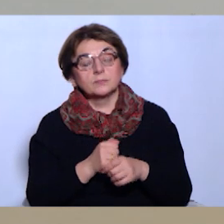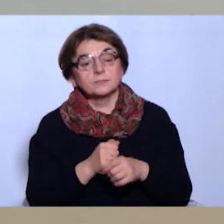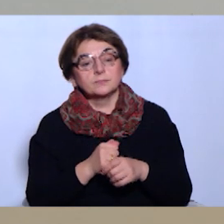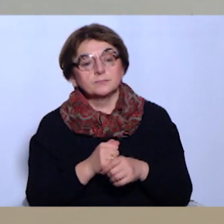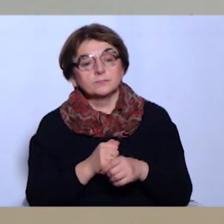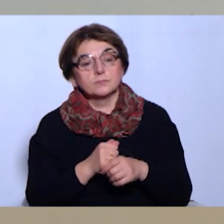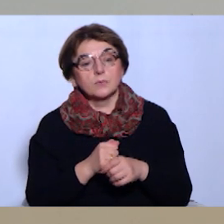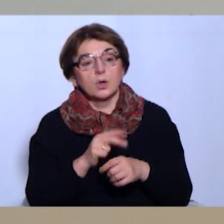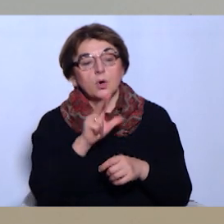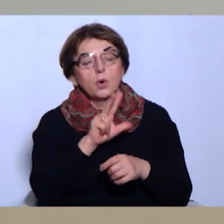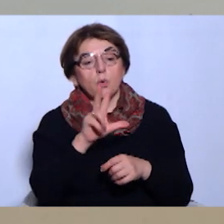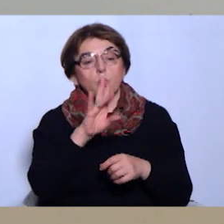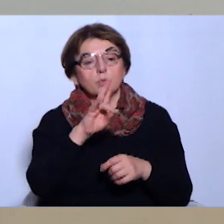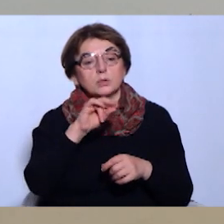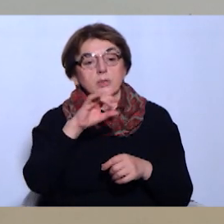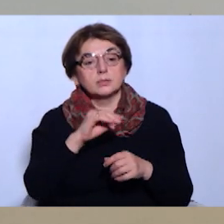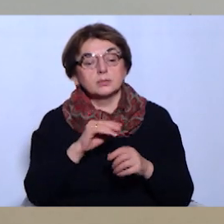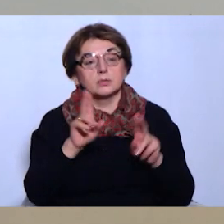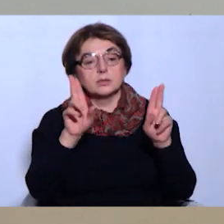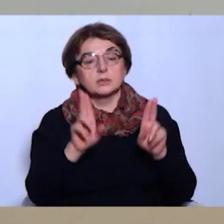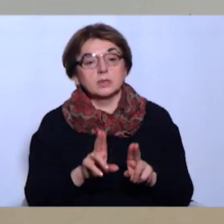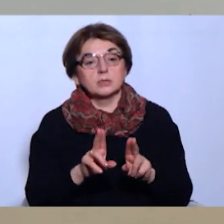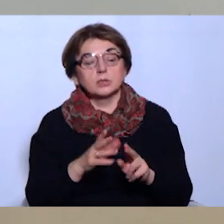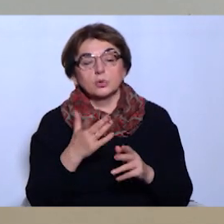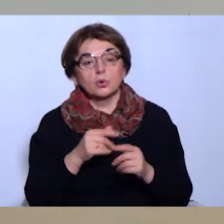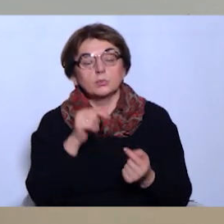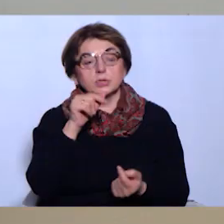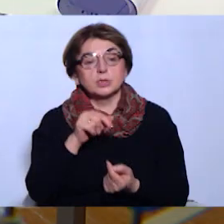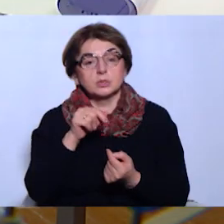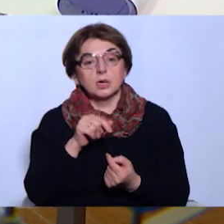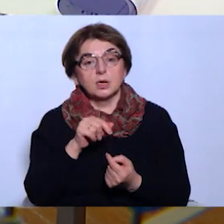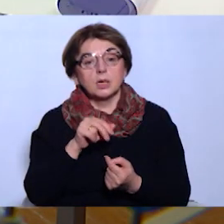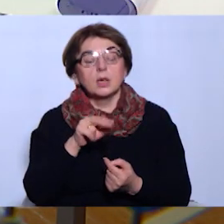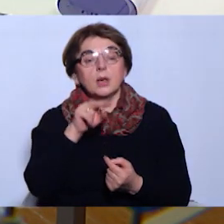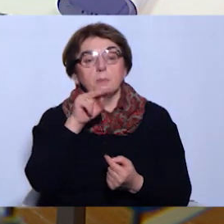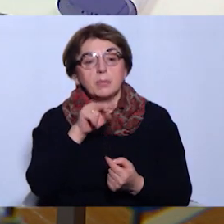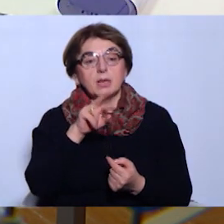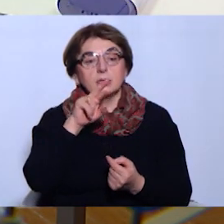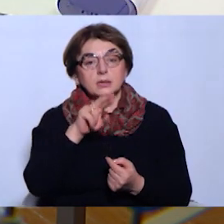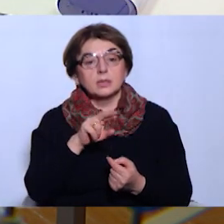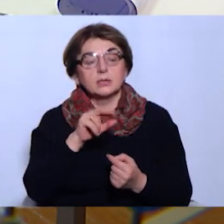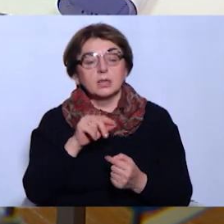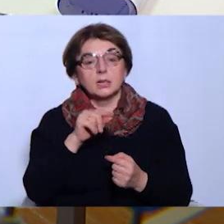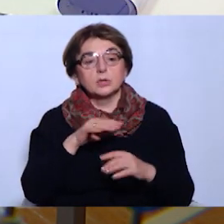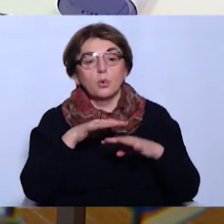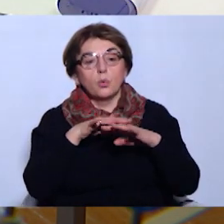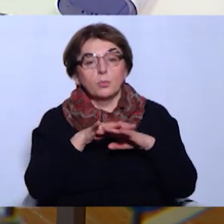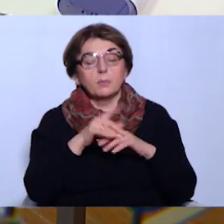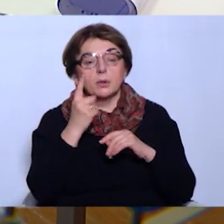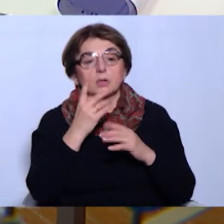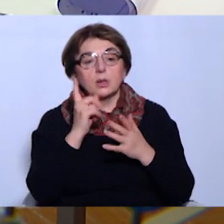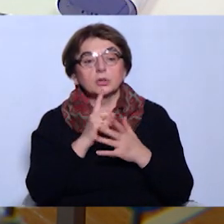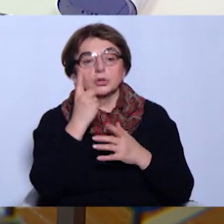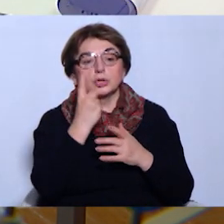ეგრეთ წოდებული ჰუნდის წესი, რომლის მიხედვითაც P, D და F ორბიტალები ჯერ